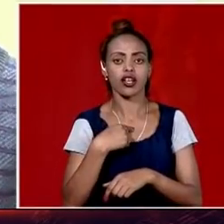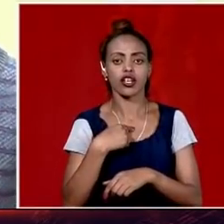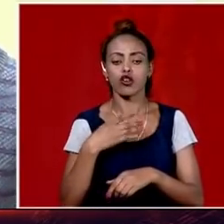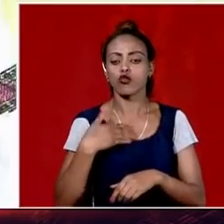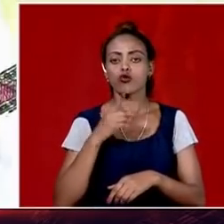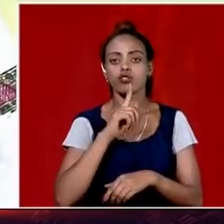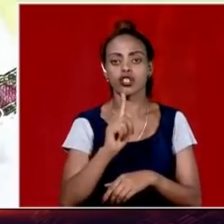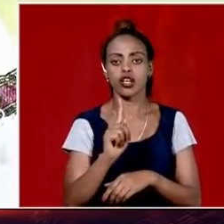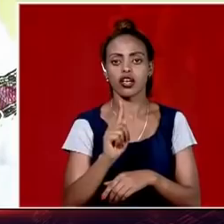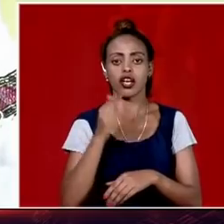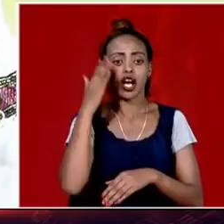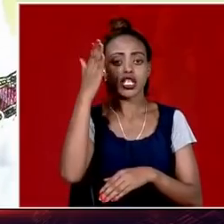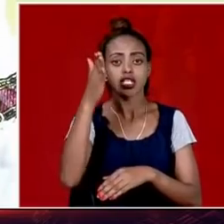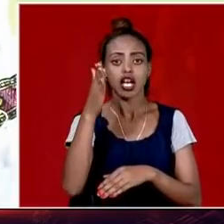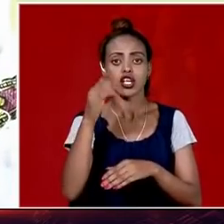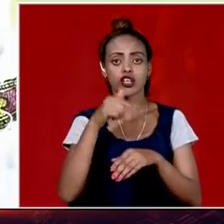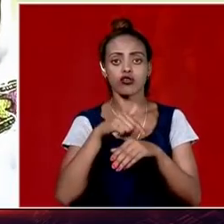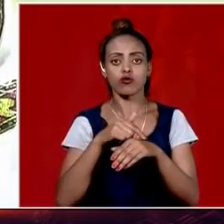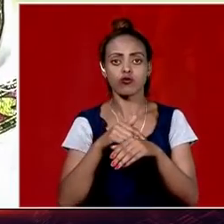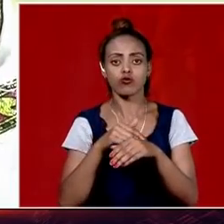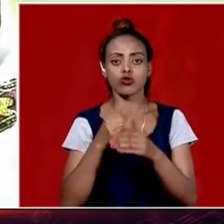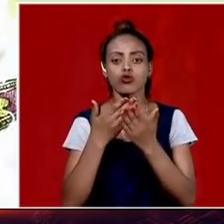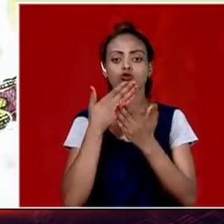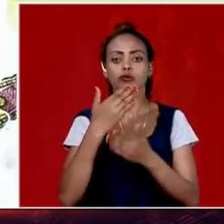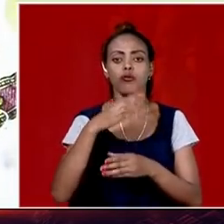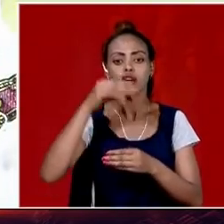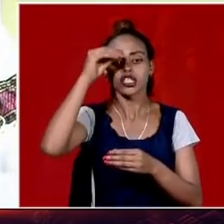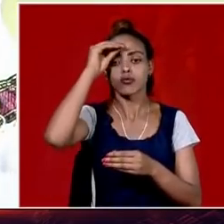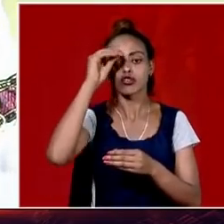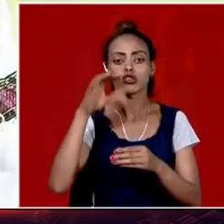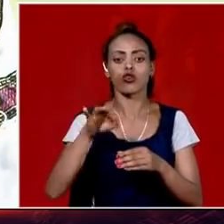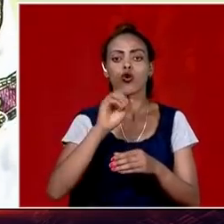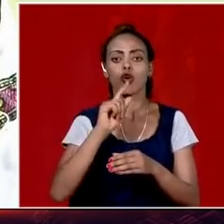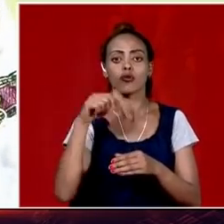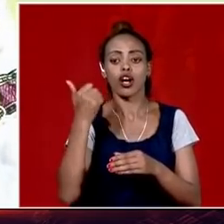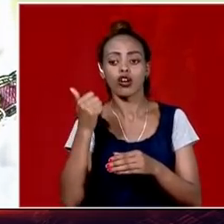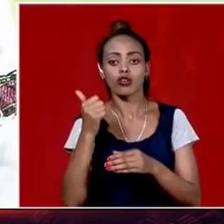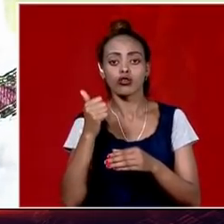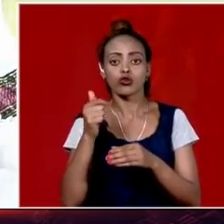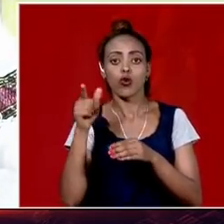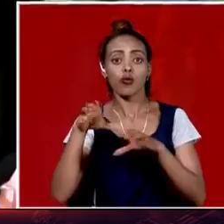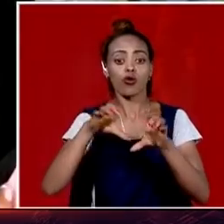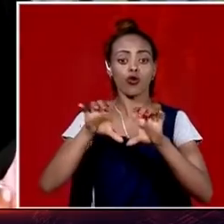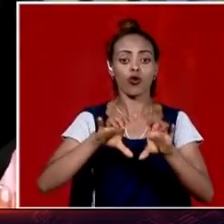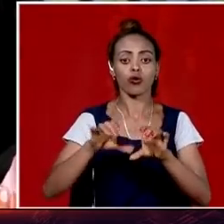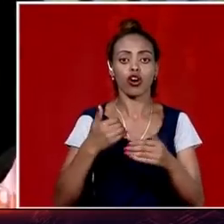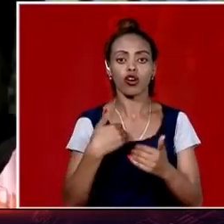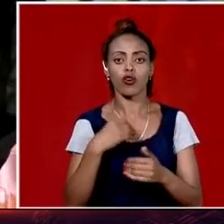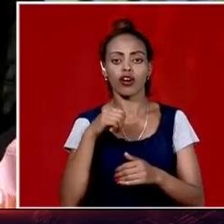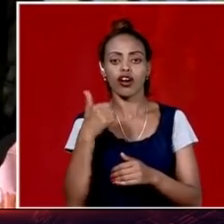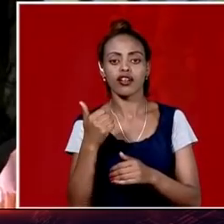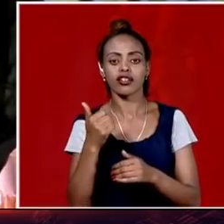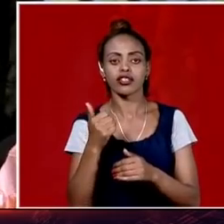حنقسيه قطعلاي سيزيوم صبو تمرت كروخو يوم كالوت كم زي كغبرو تلو كلهم بقى